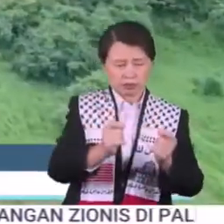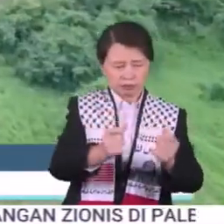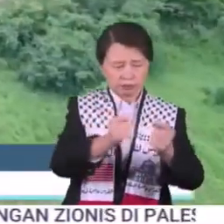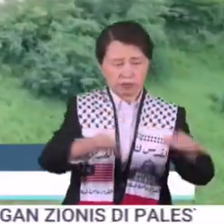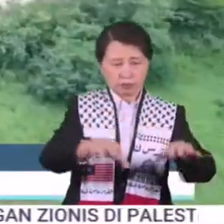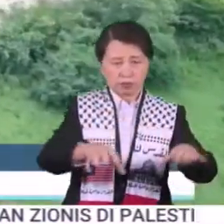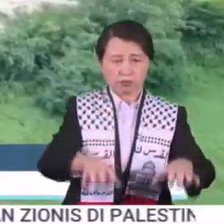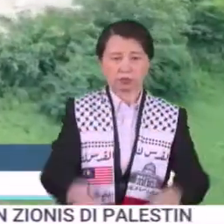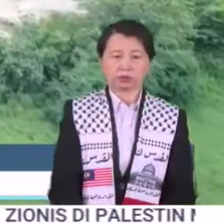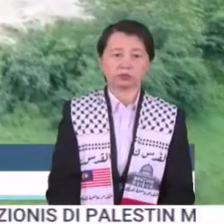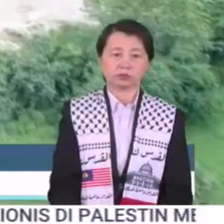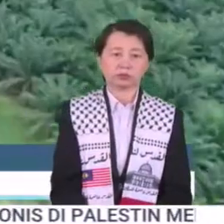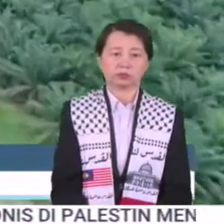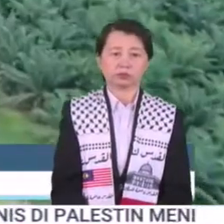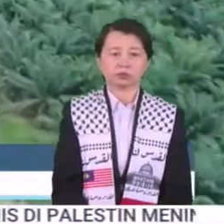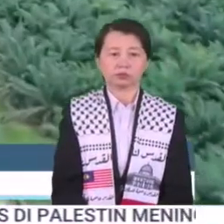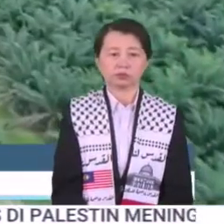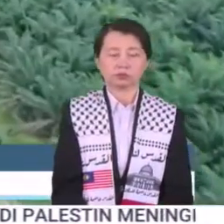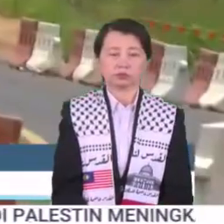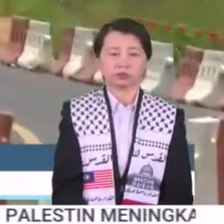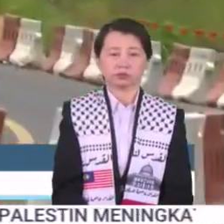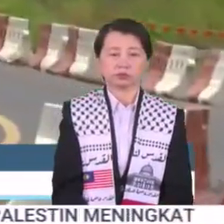dipercepat.